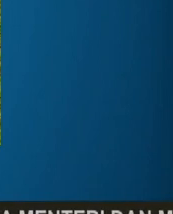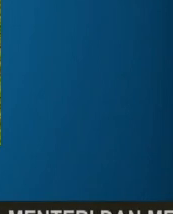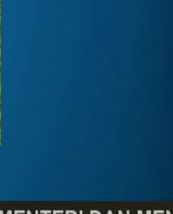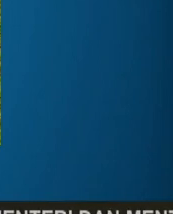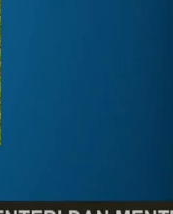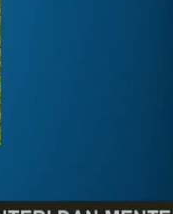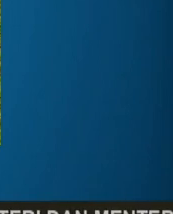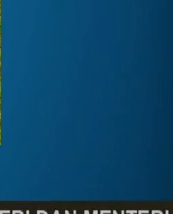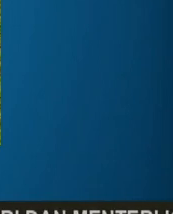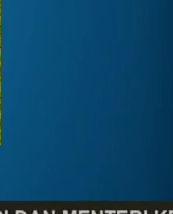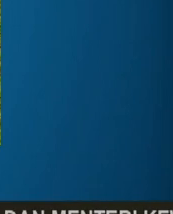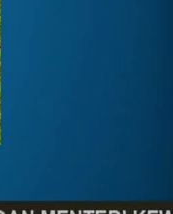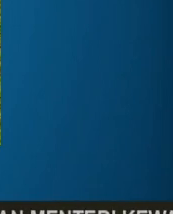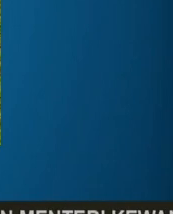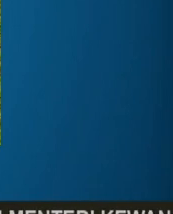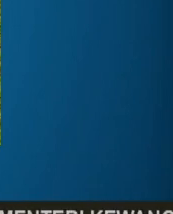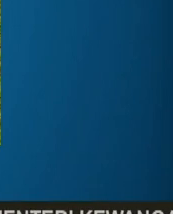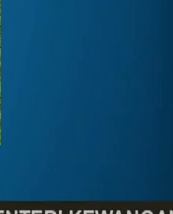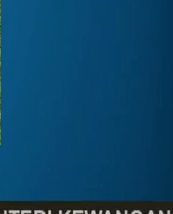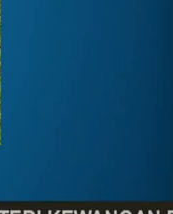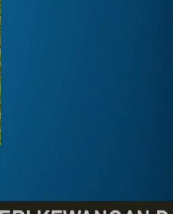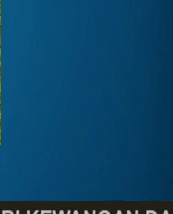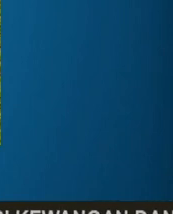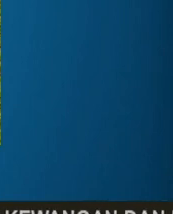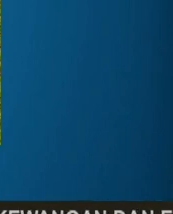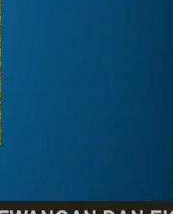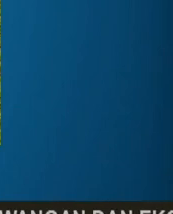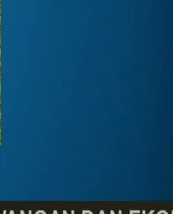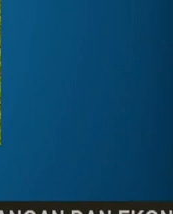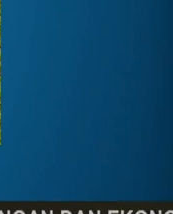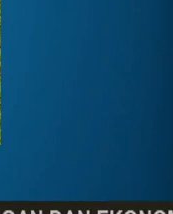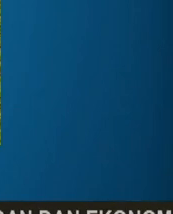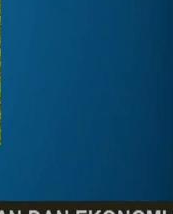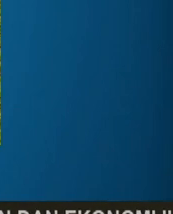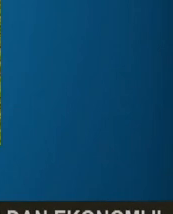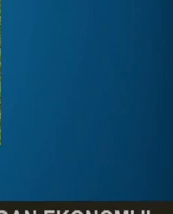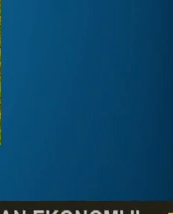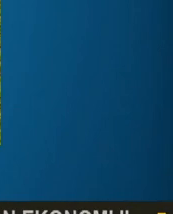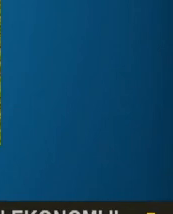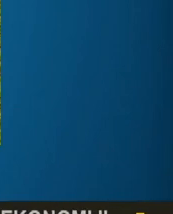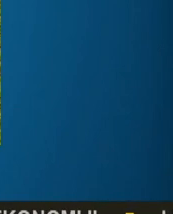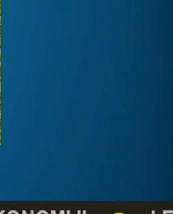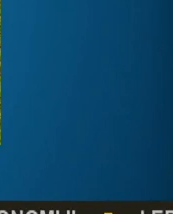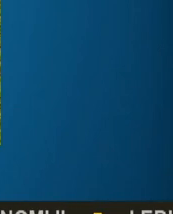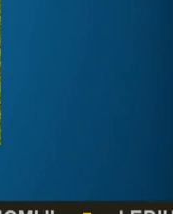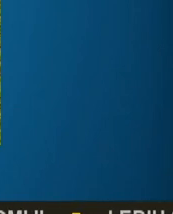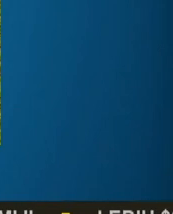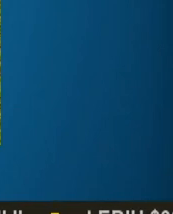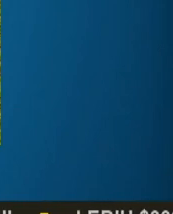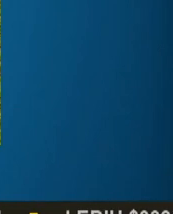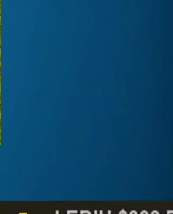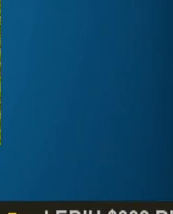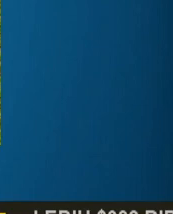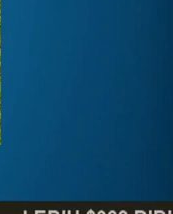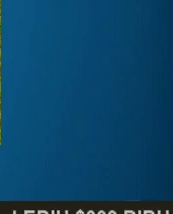tempat awam yaitu di belakang salah sebuah kedai di jalan Jayanegara Kuala belait individu-individu terbabit diberi